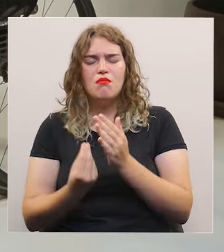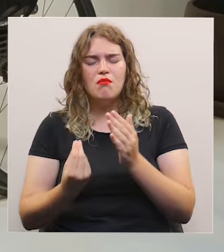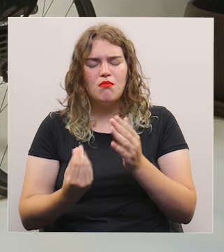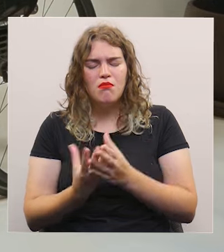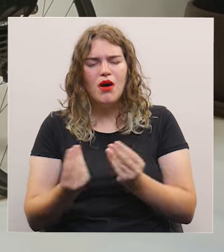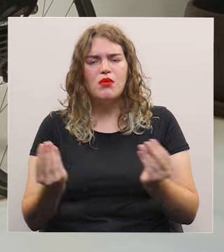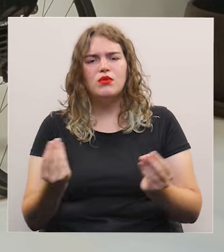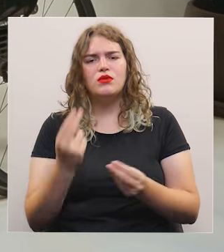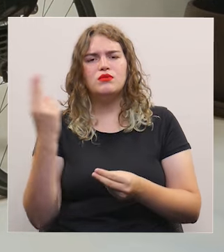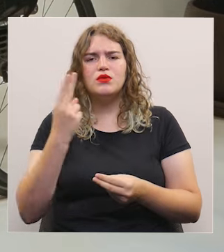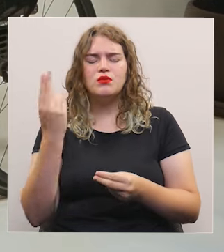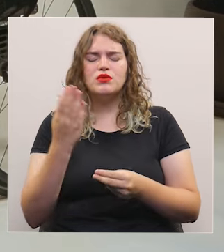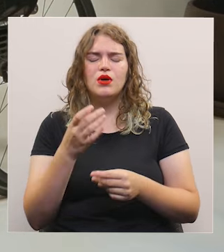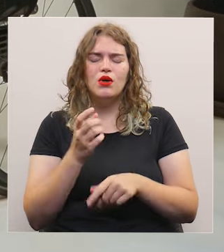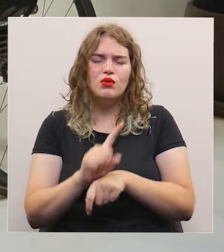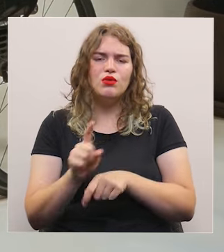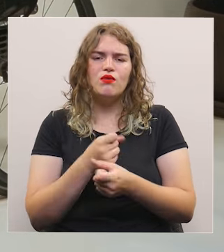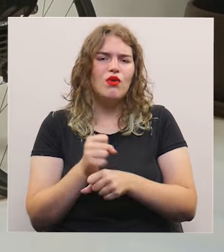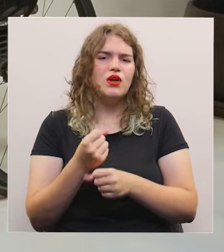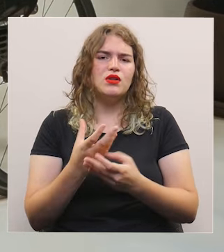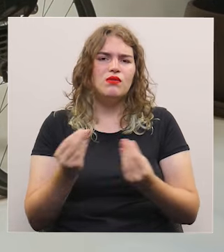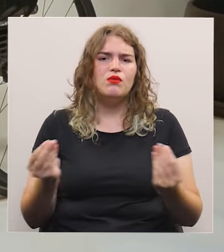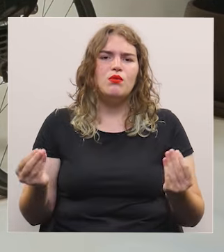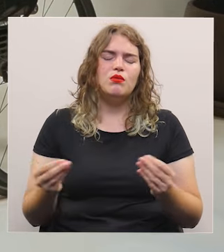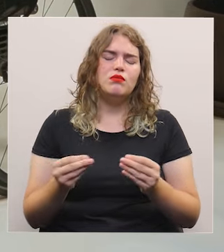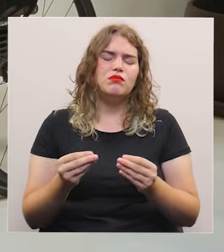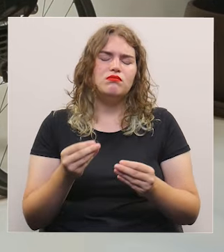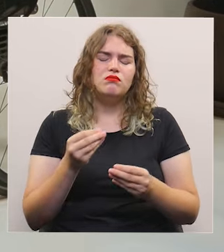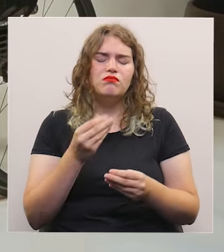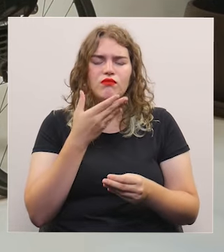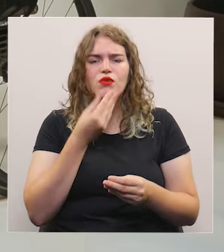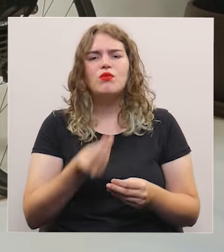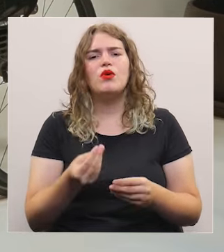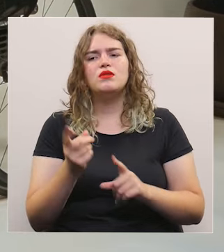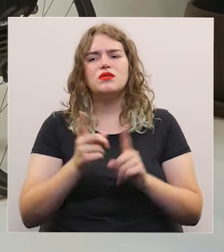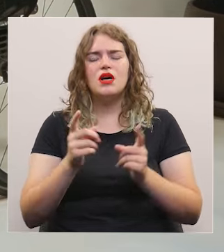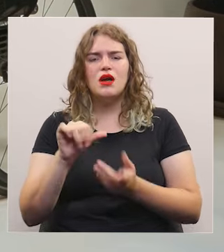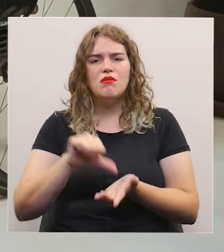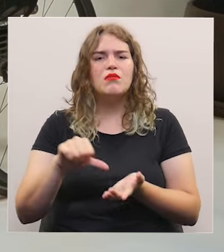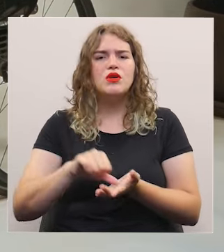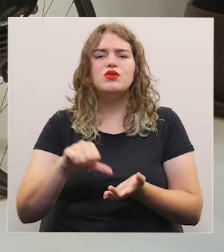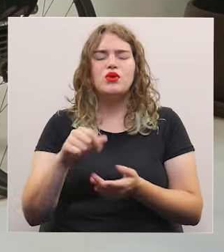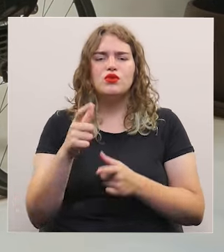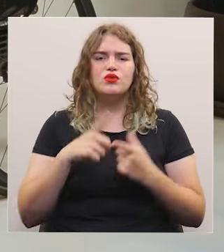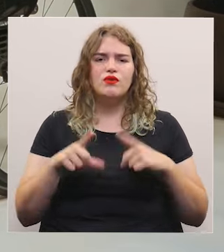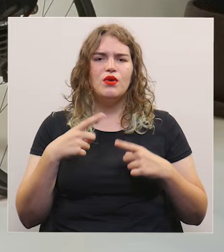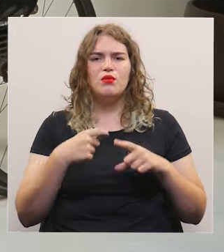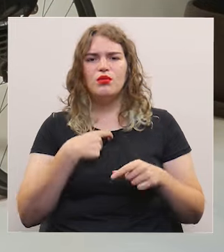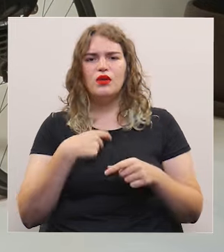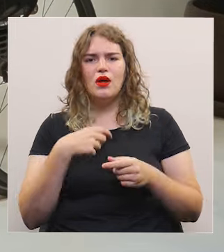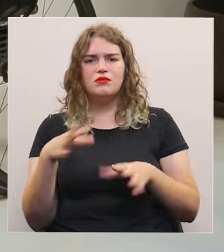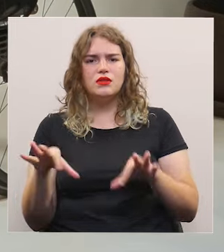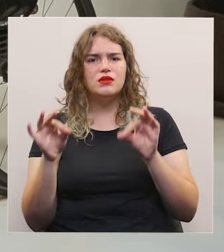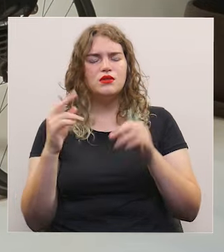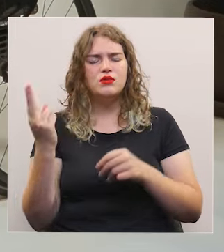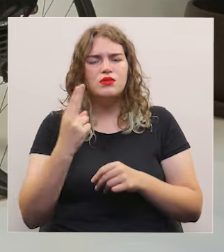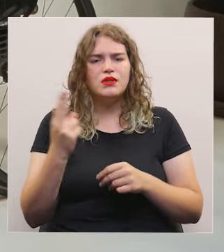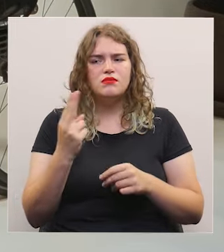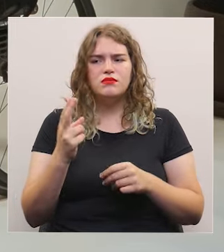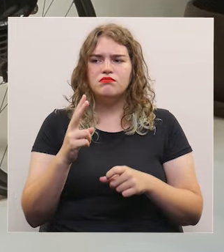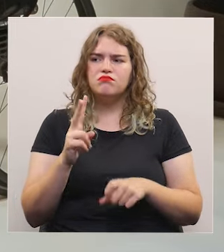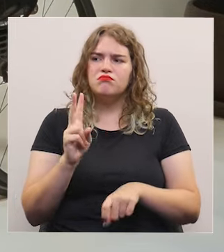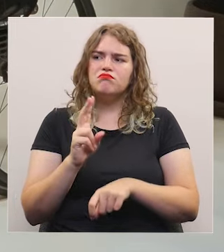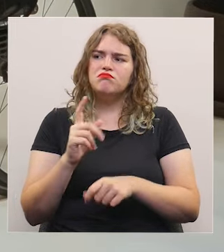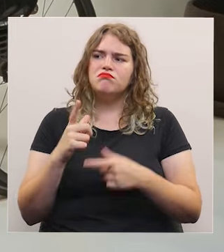zi pe Dumnezeu. A fost un drum foarte frumos. Dacă ne uităm acum... În drumul suferinței, puteai să descoperi pe Dumnezeu citind o carte, așa stând